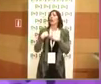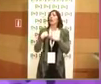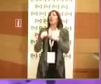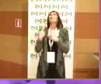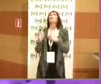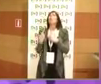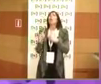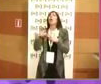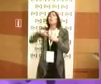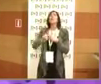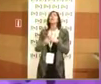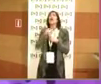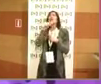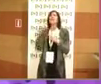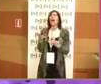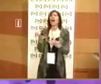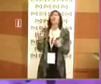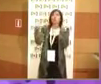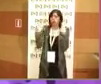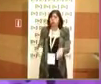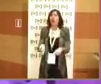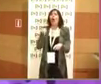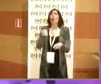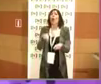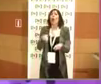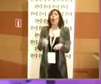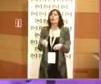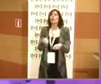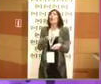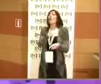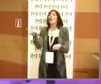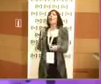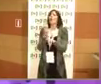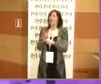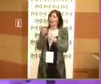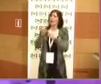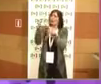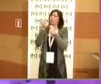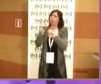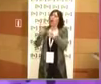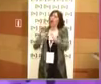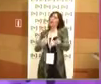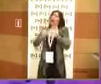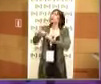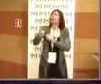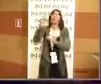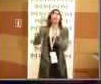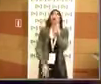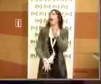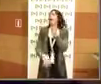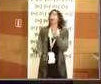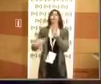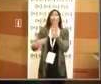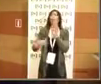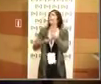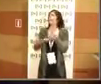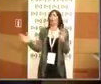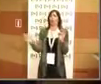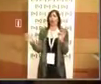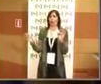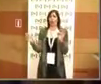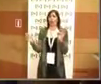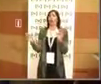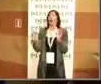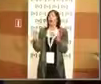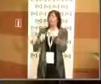PD, ecco a che cosa serve il PD. A noi spetta suscitare questa reazione, subito, nel modo più ampio.